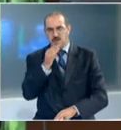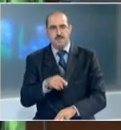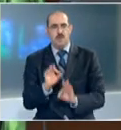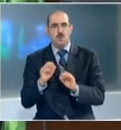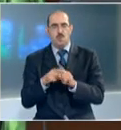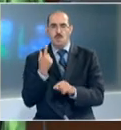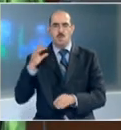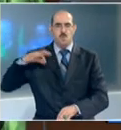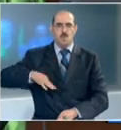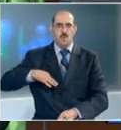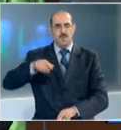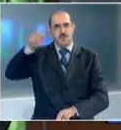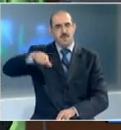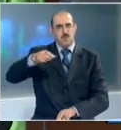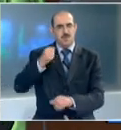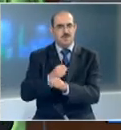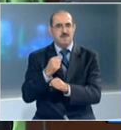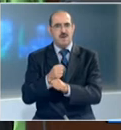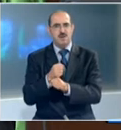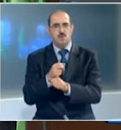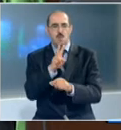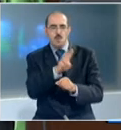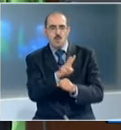يستفيد أعوان الحرس البلدي